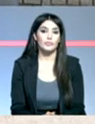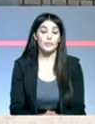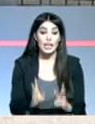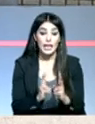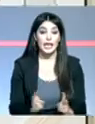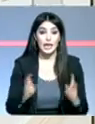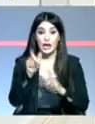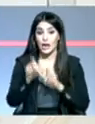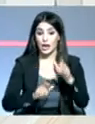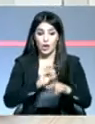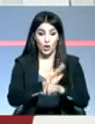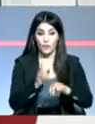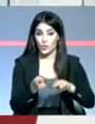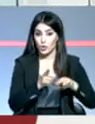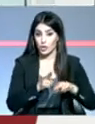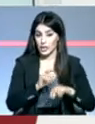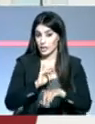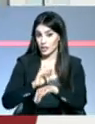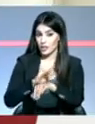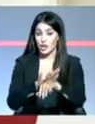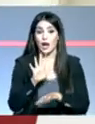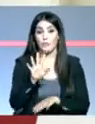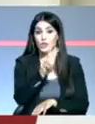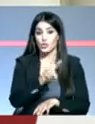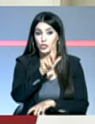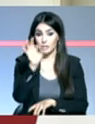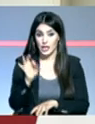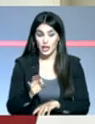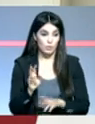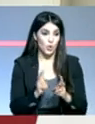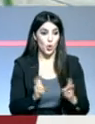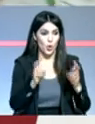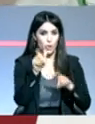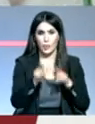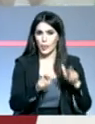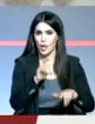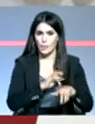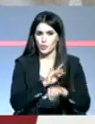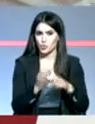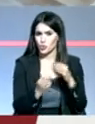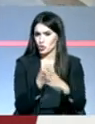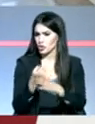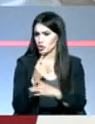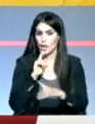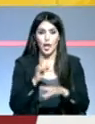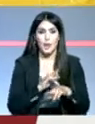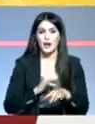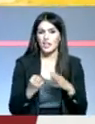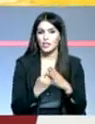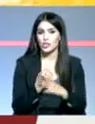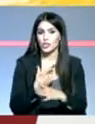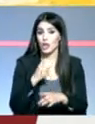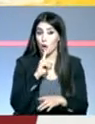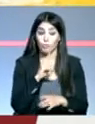ارتفاع نسبة الحالات الإيجابية بتجاوزها 25% وظهور إصابات بفيروس كورونا مرفقة بأعراض جديدة،